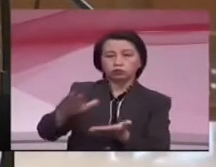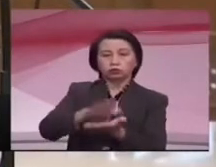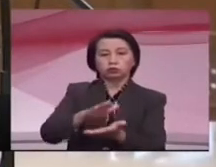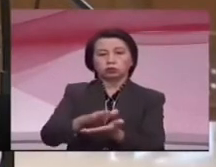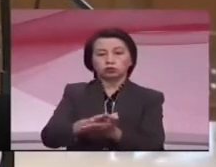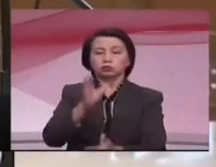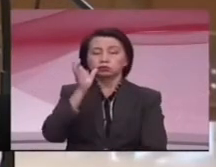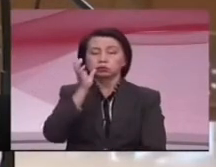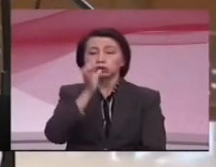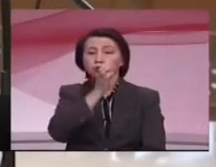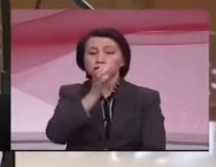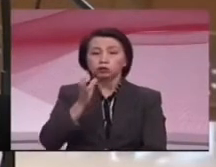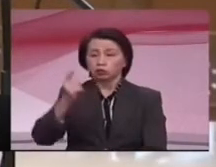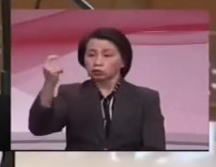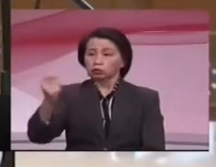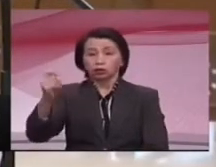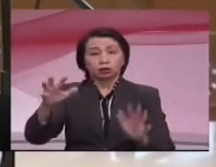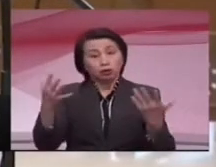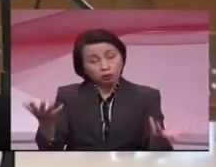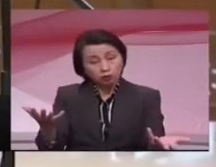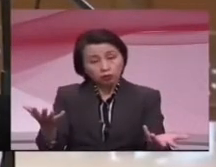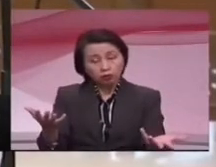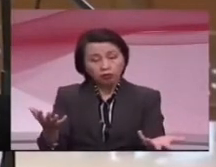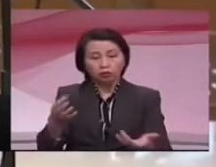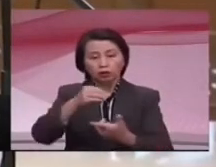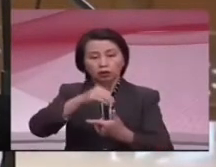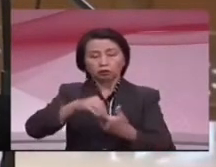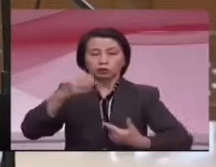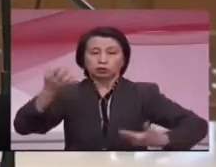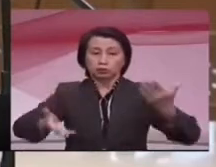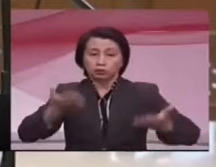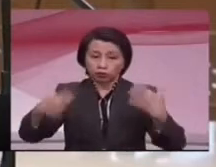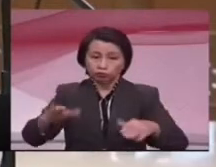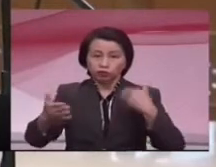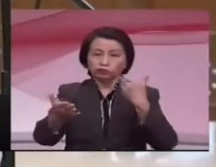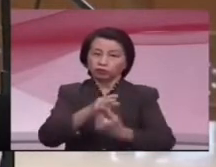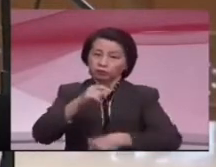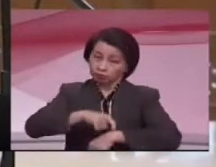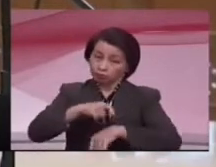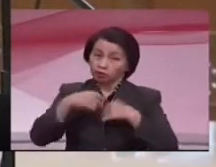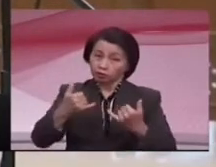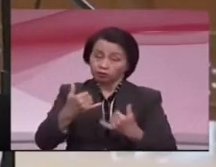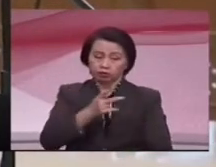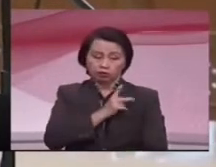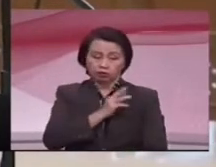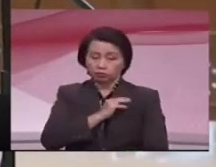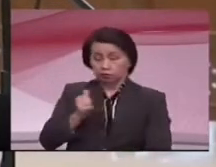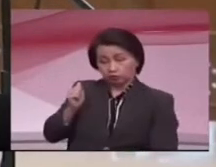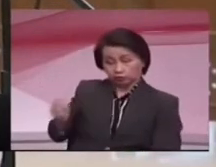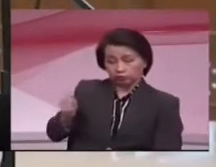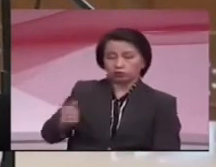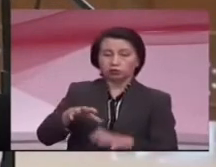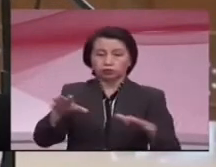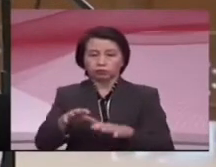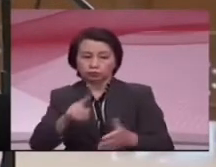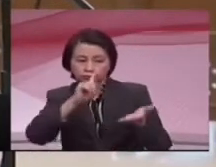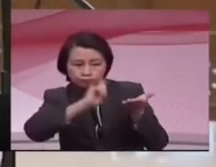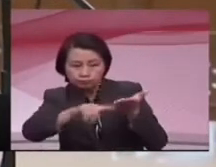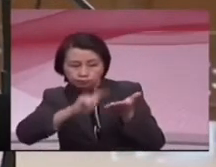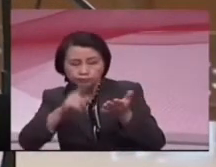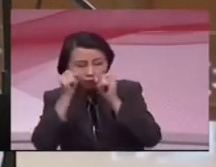sekolah khususnya di cantik dan tandas dibuat ada atau mungkin juga sudah tiba masanya Kementerian sendiri untuk membuat